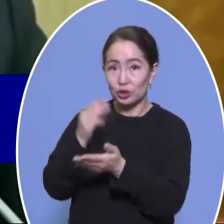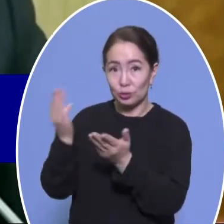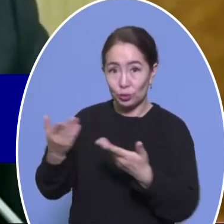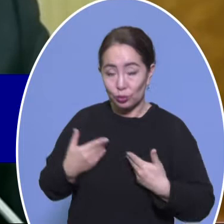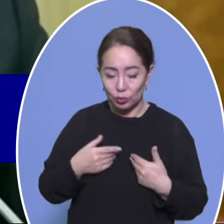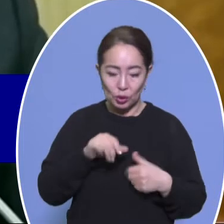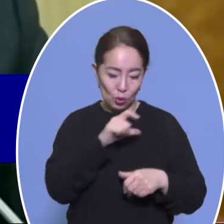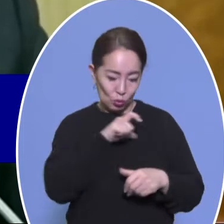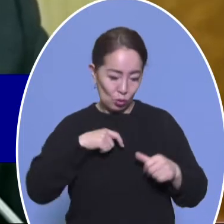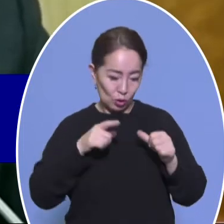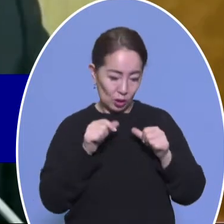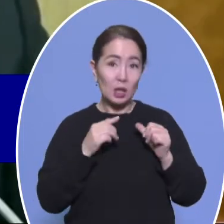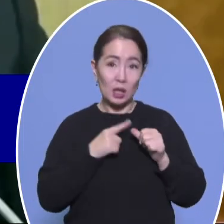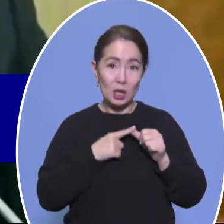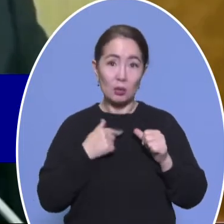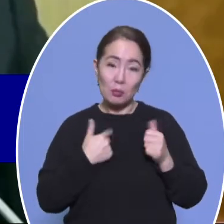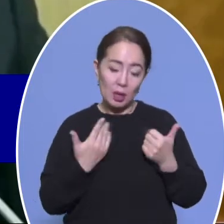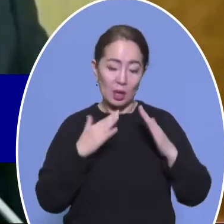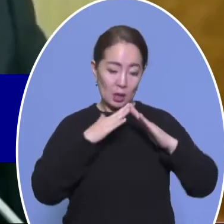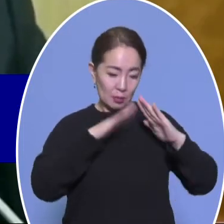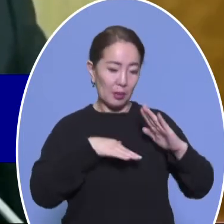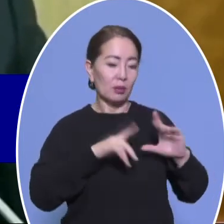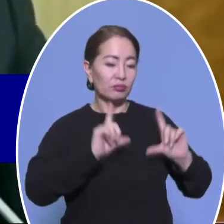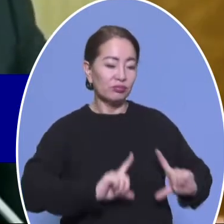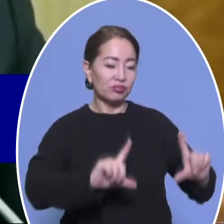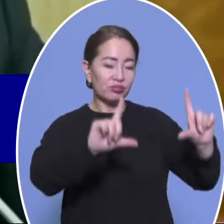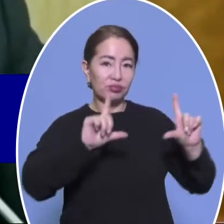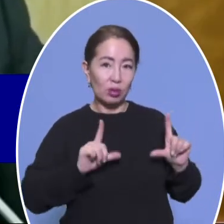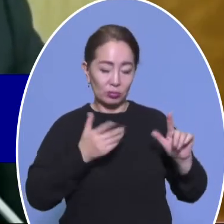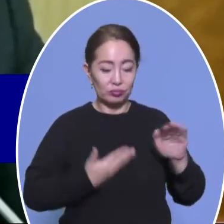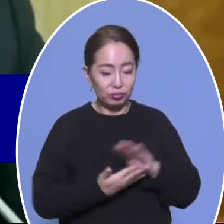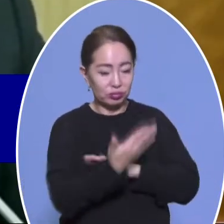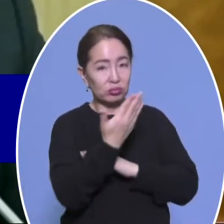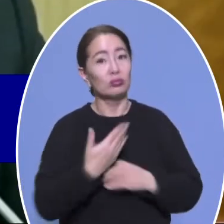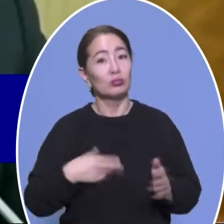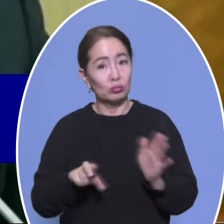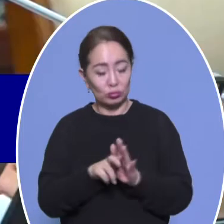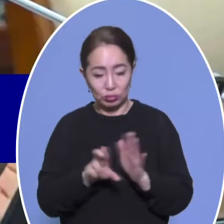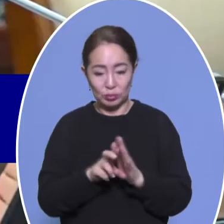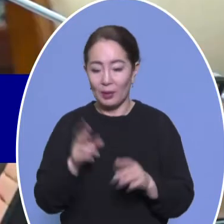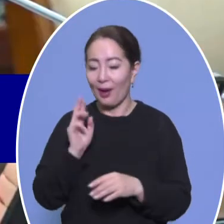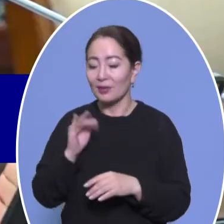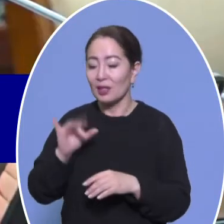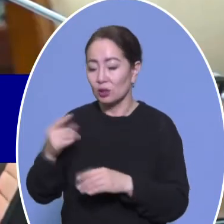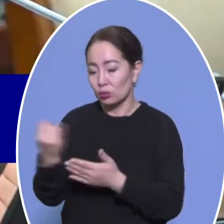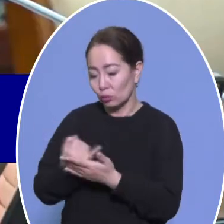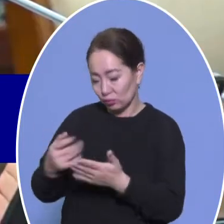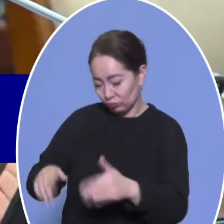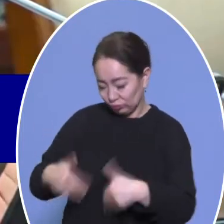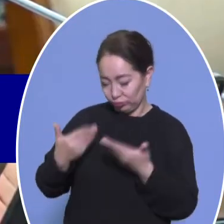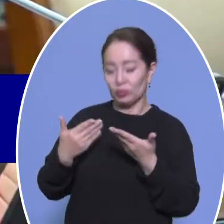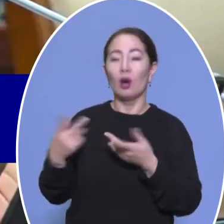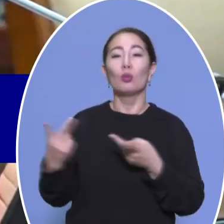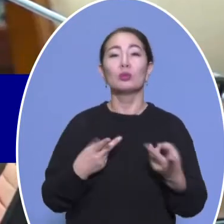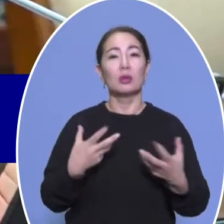бол шууд одоо иргэн гэрээсээ өрөөнөөсөө одоо өөрийнхөө гэрчлэгийг 1 минутын дотор ингээд шууд хэвлж аваад кадастрын зургаа хэвлж аваад ингээд